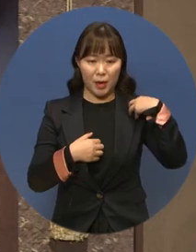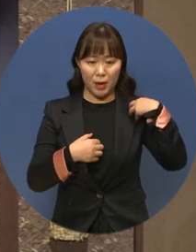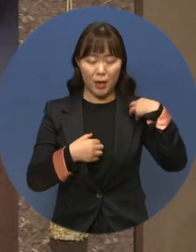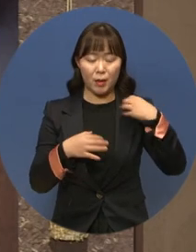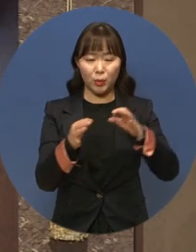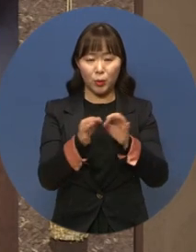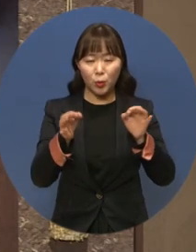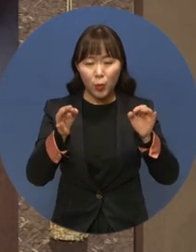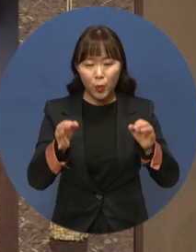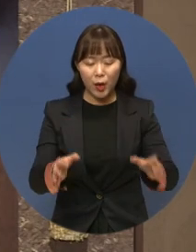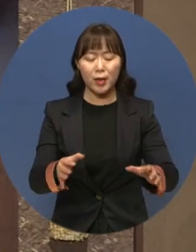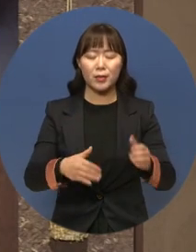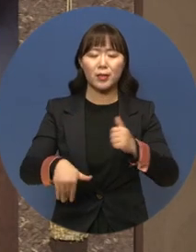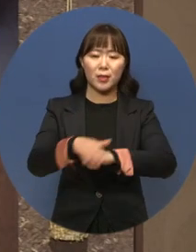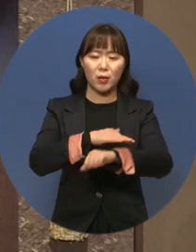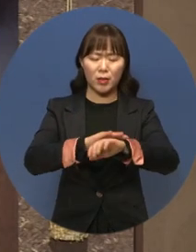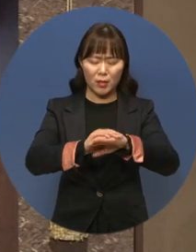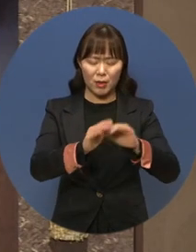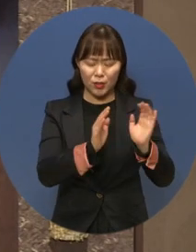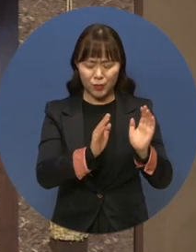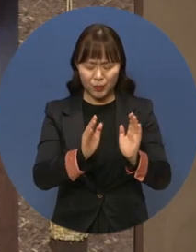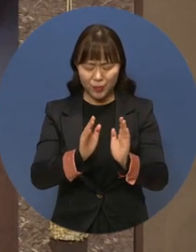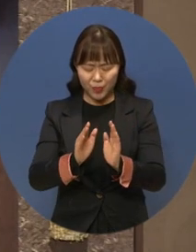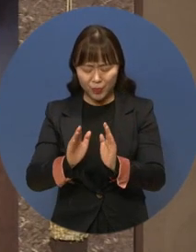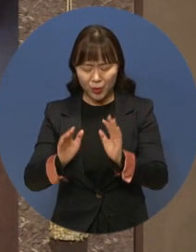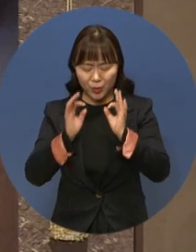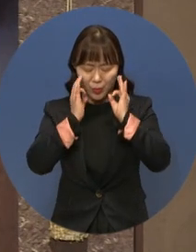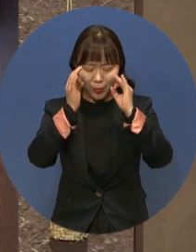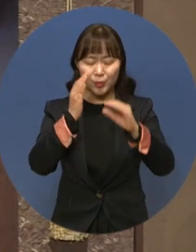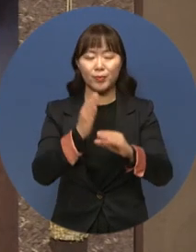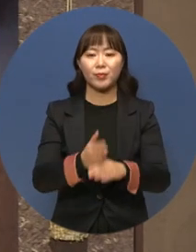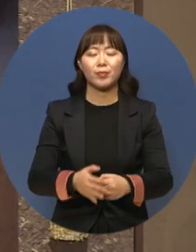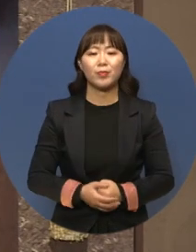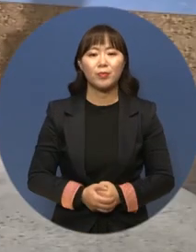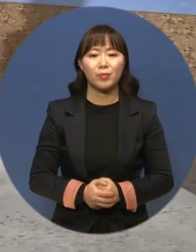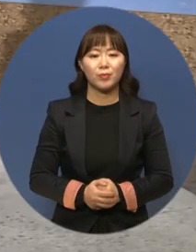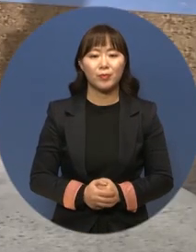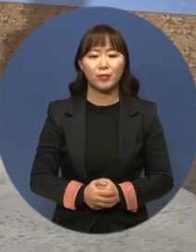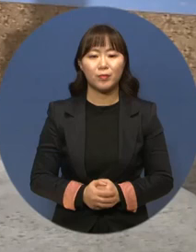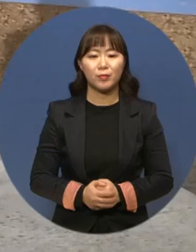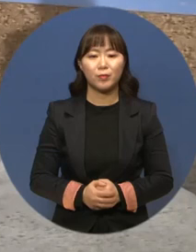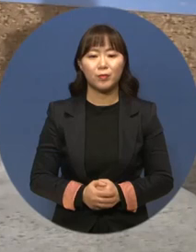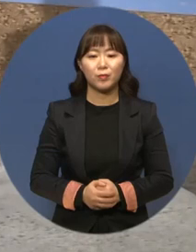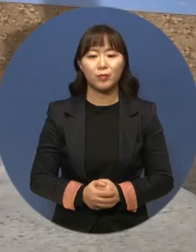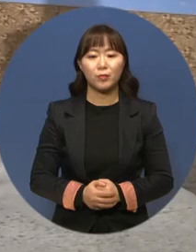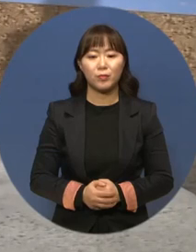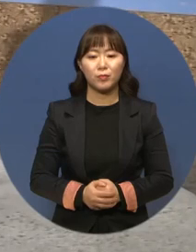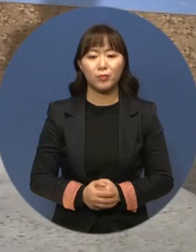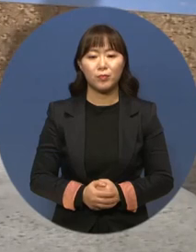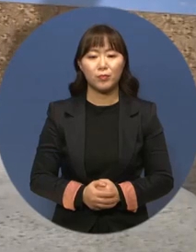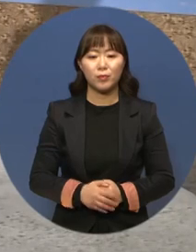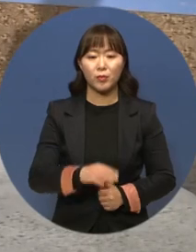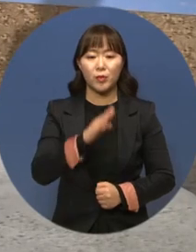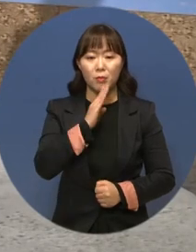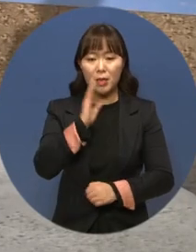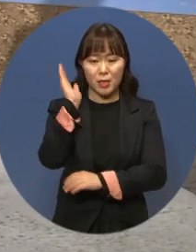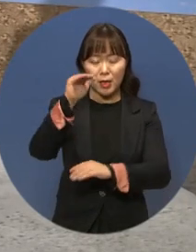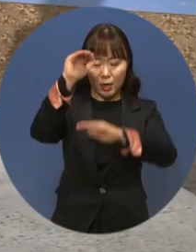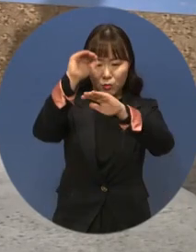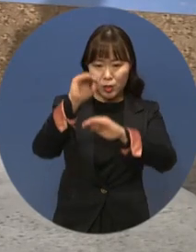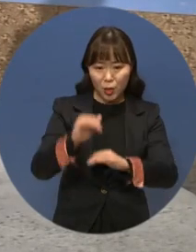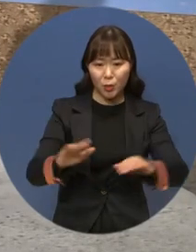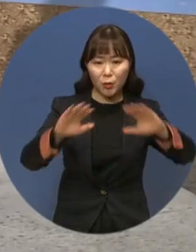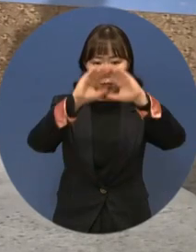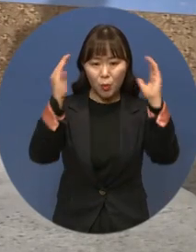안에 네. 이것을 윤곽을 만들어 놓으려고 하고 있습니다. 네. 네. 정말 말씀하신 이 내용들이